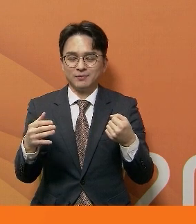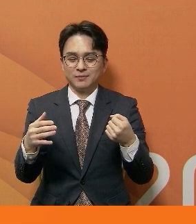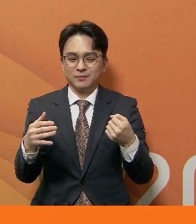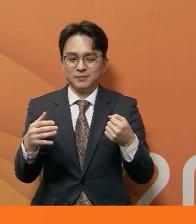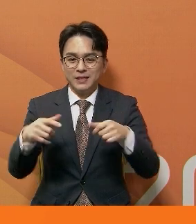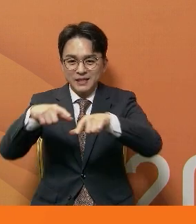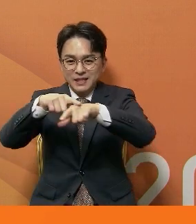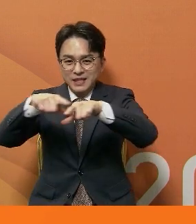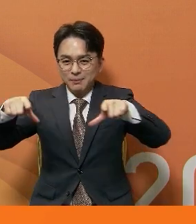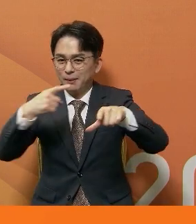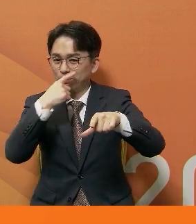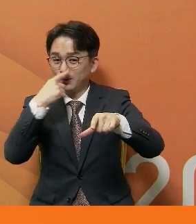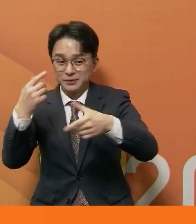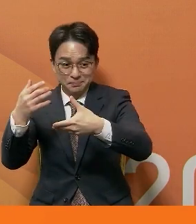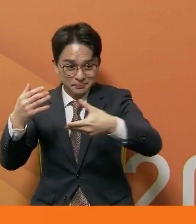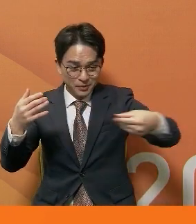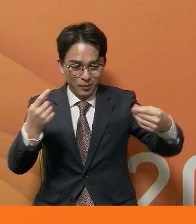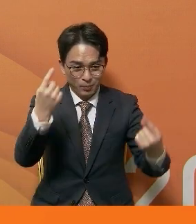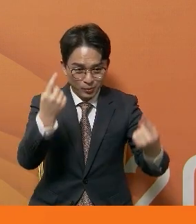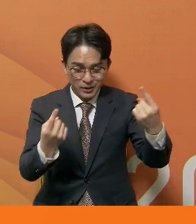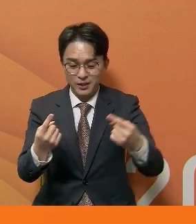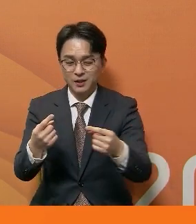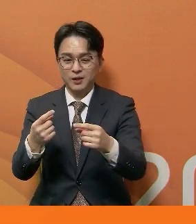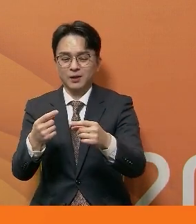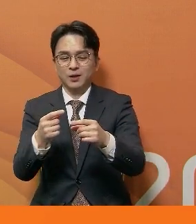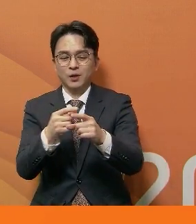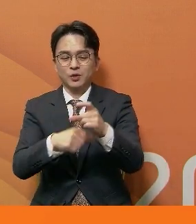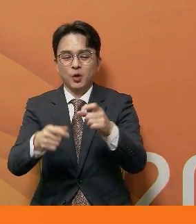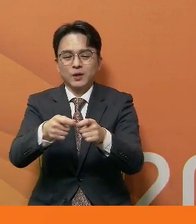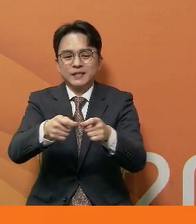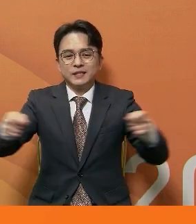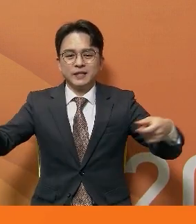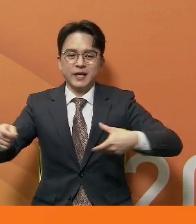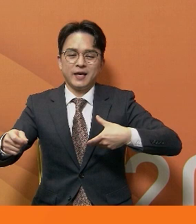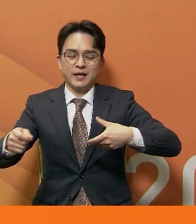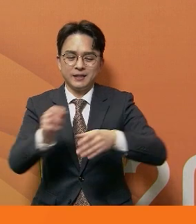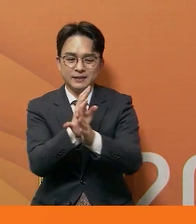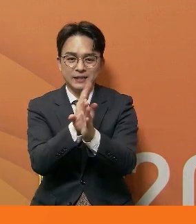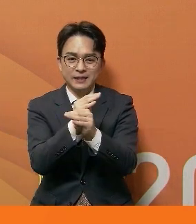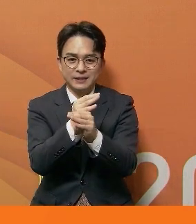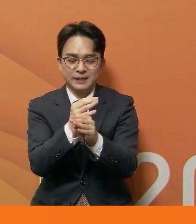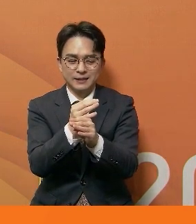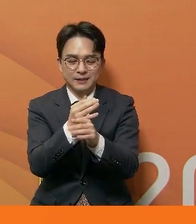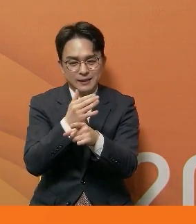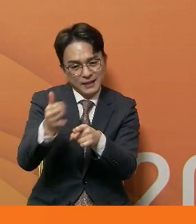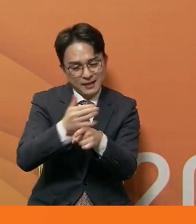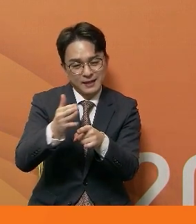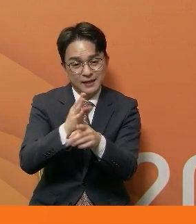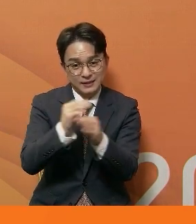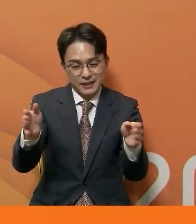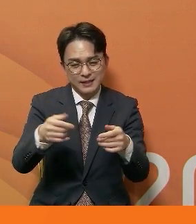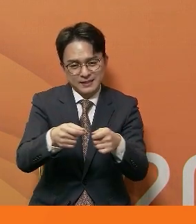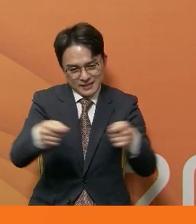이용하실 수 있다는 장점이 있기 때문에이 부분에 대해서 좀 관심을 가져 주시면 좋을 것 같습니다